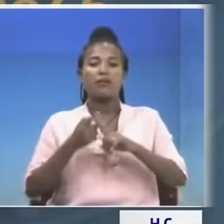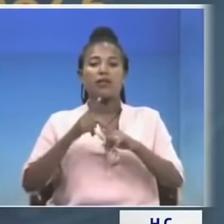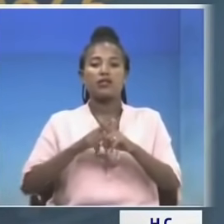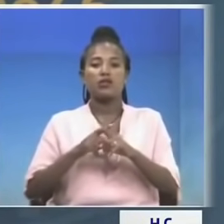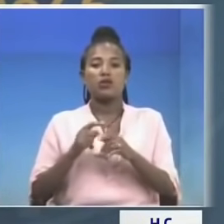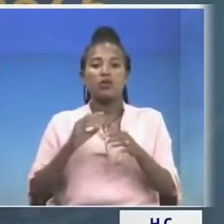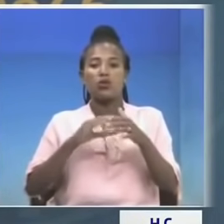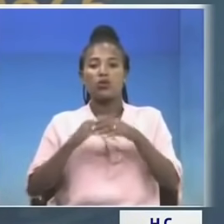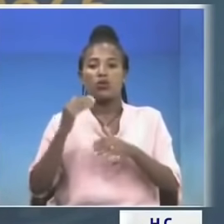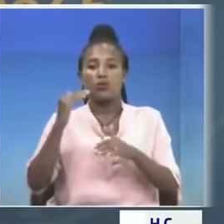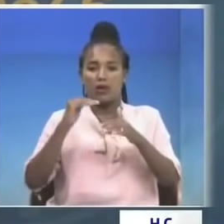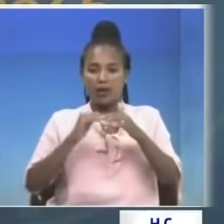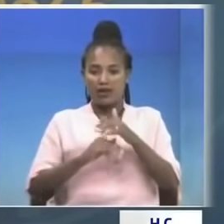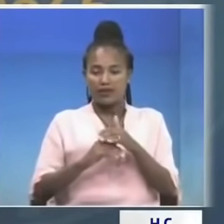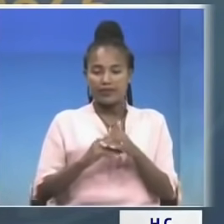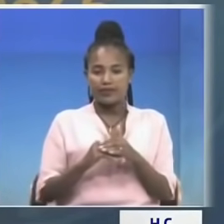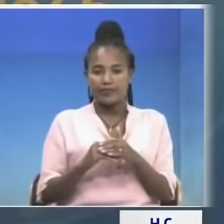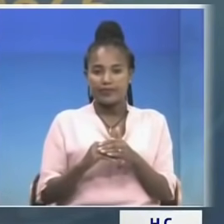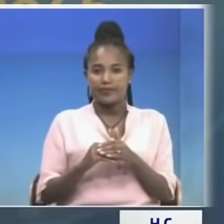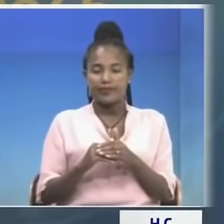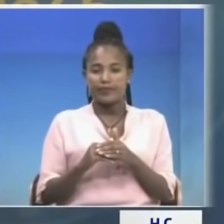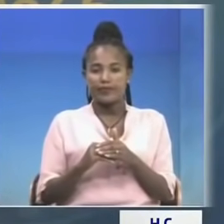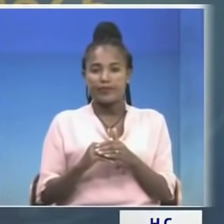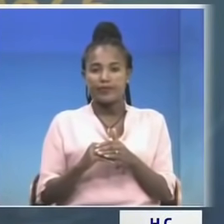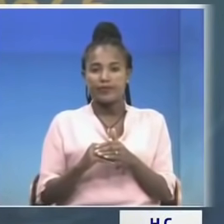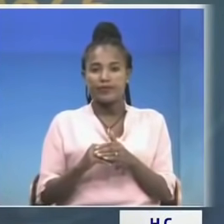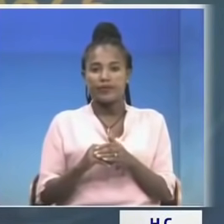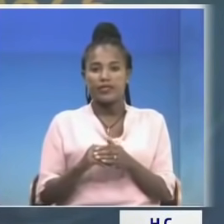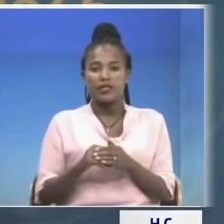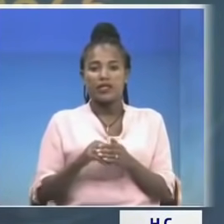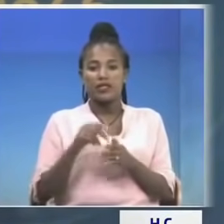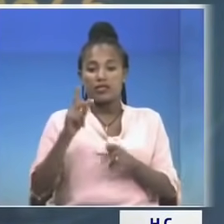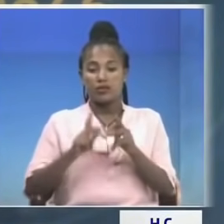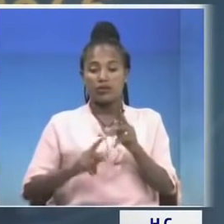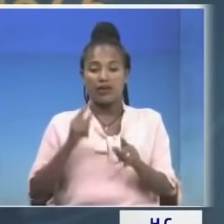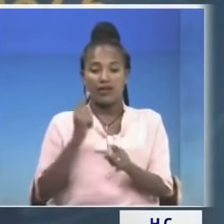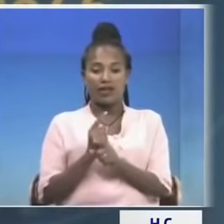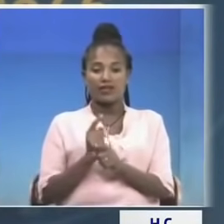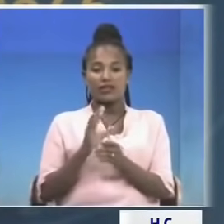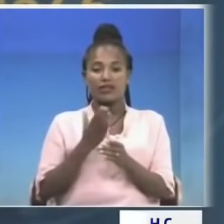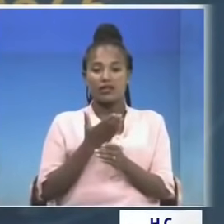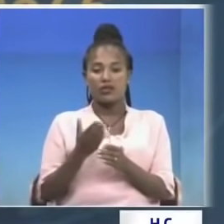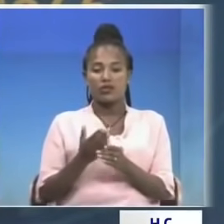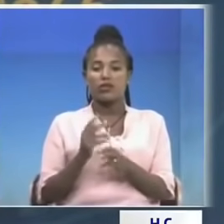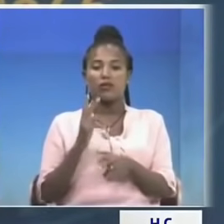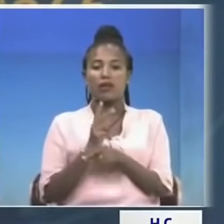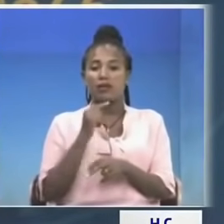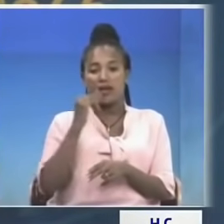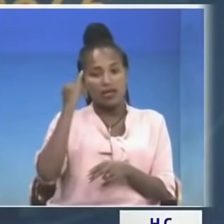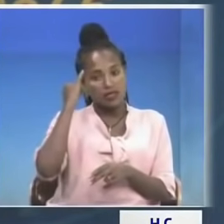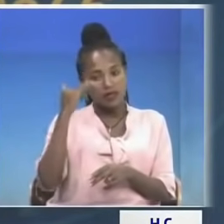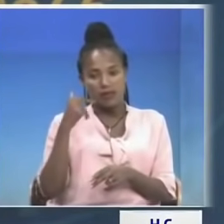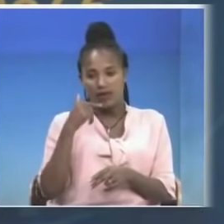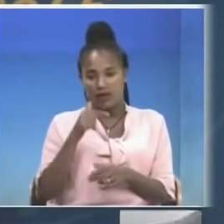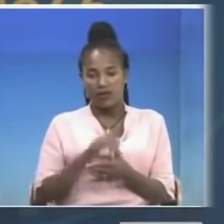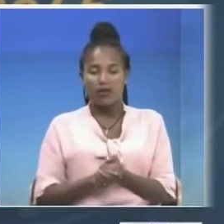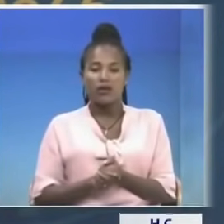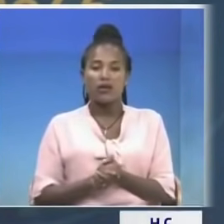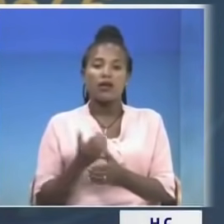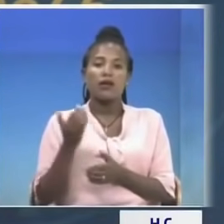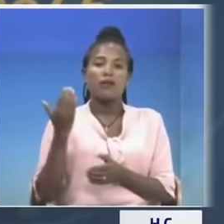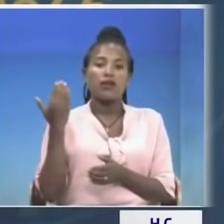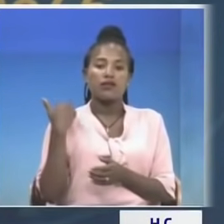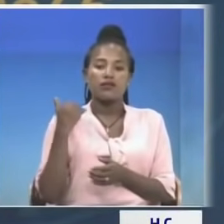ወጥቶ የመግባት ሁኔታውን የማረጋገጥ ስራዎችን እንዲሰራ እንጠብቃለን የሚል ሀሳብ አንስተዋል።